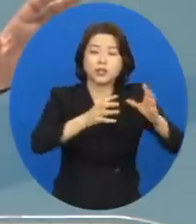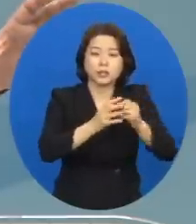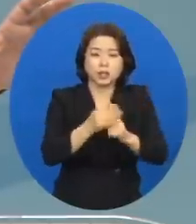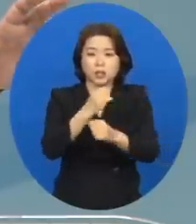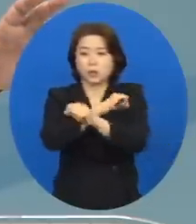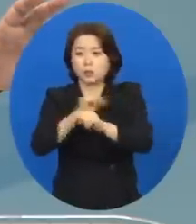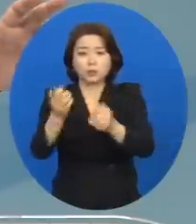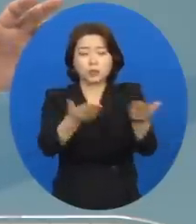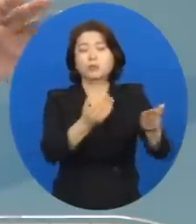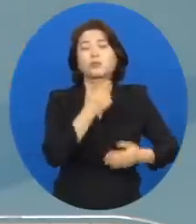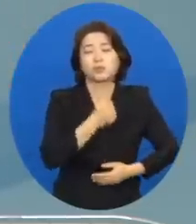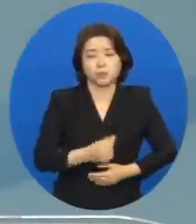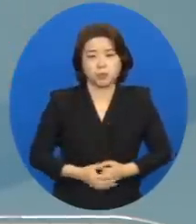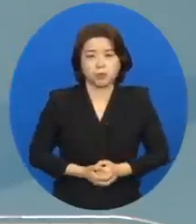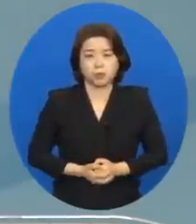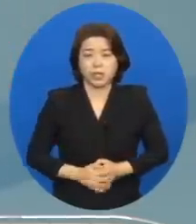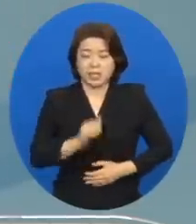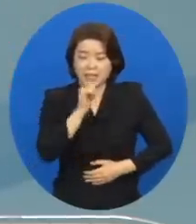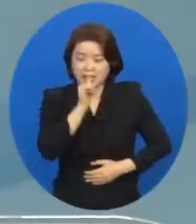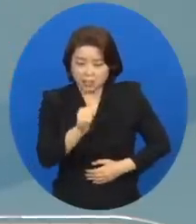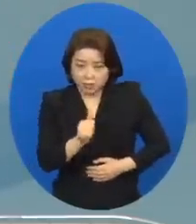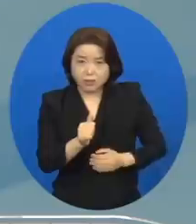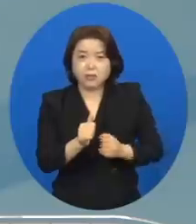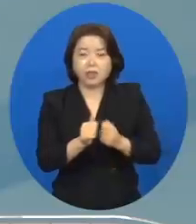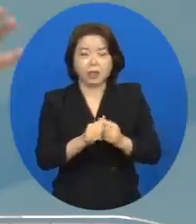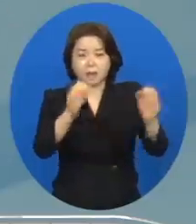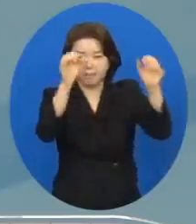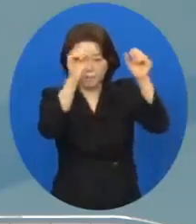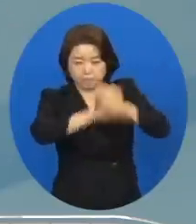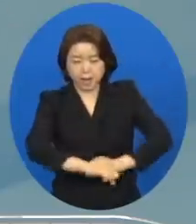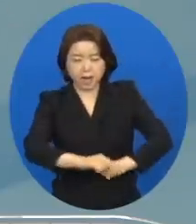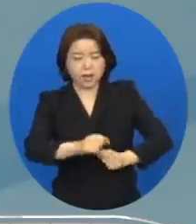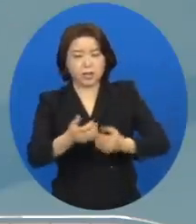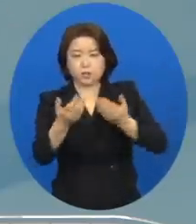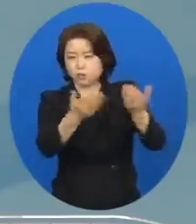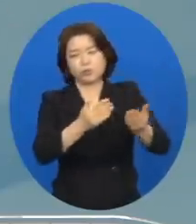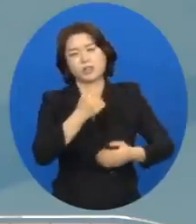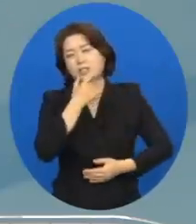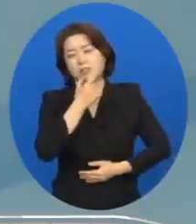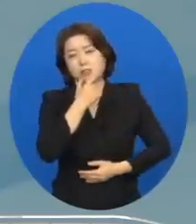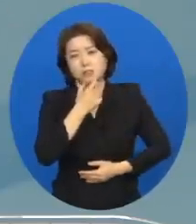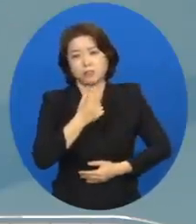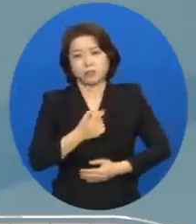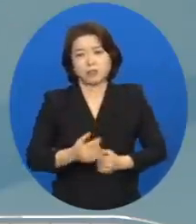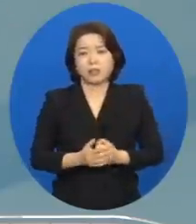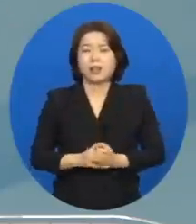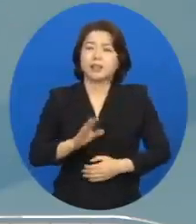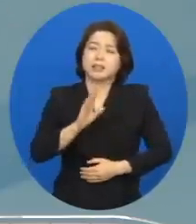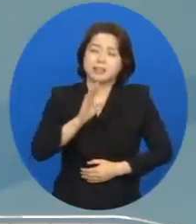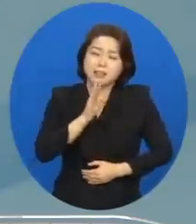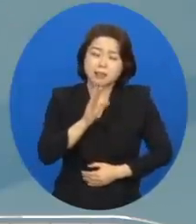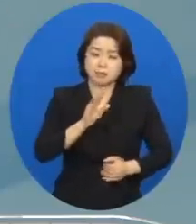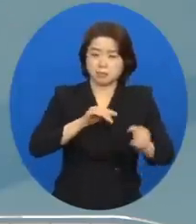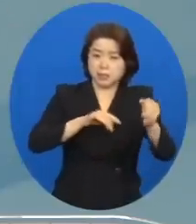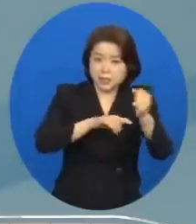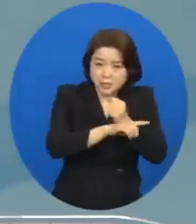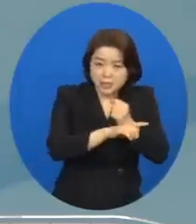용서하고 싶어 하셨어요. 절대로 망하게 하고 싶지 않으셨어요. 정말 진리를